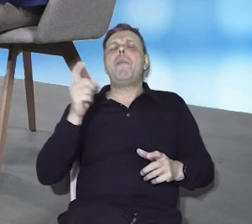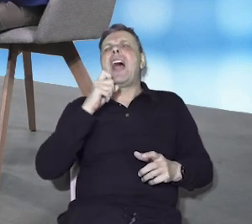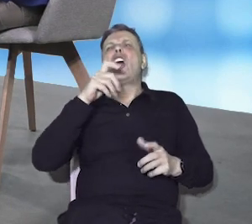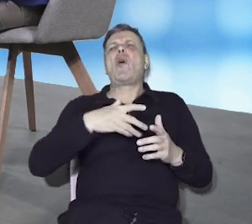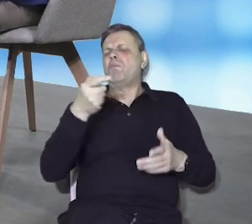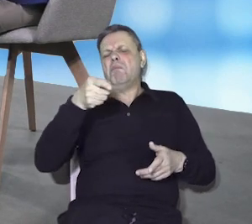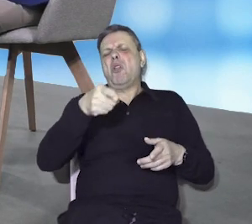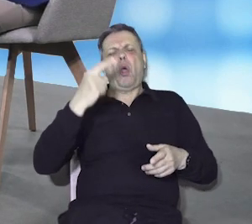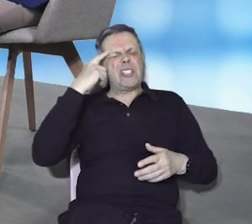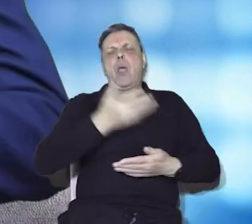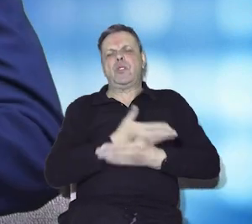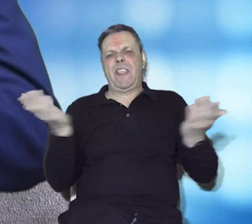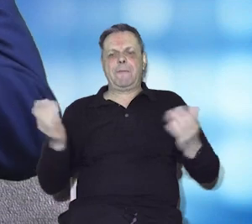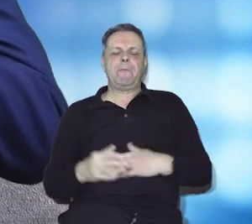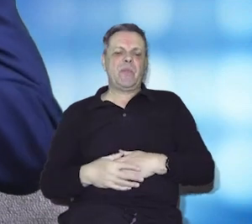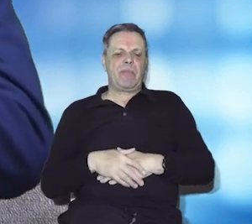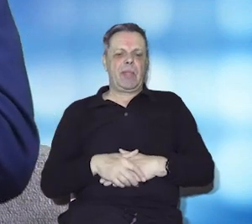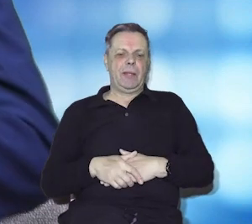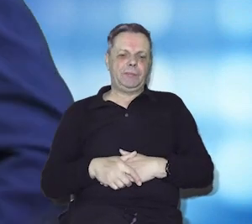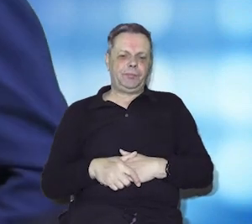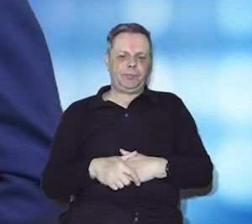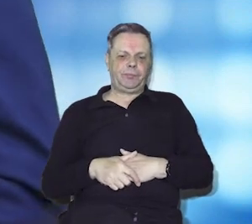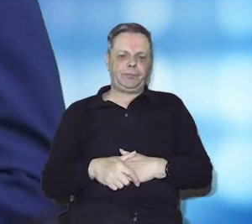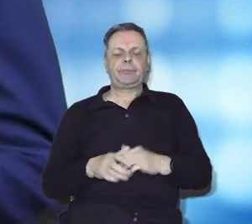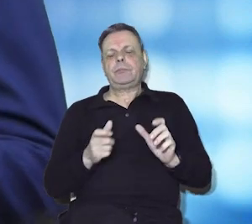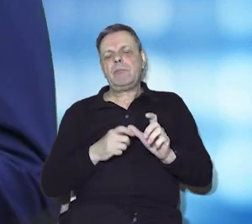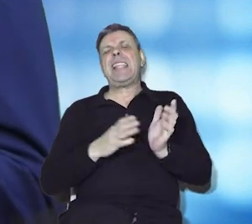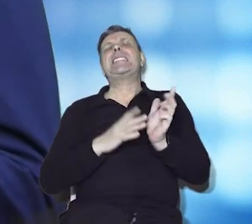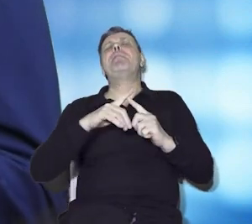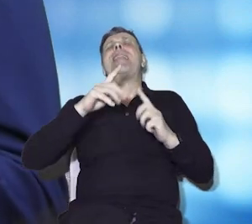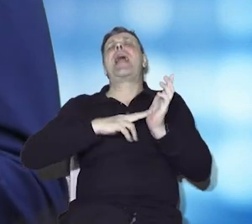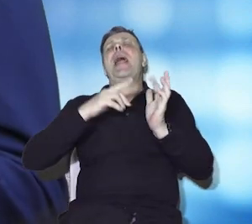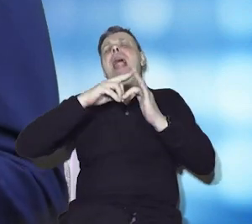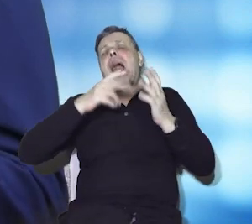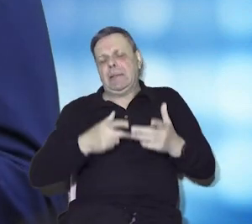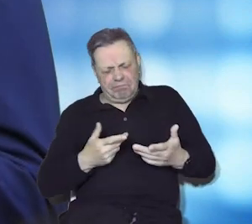jel? Tamo ćemo beći smetanu je, ili ovako da. Nešto.